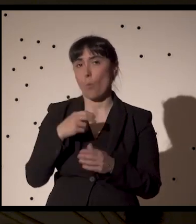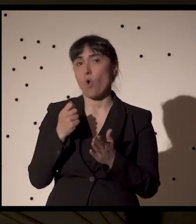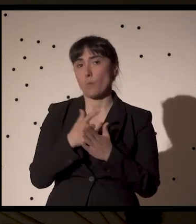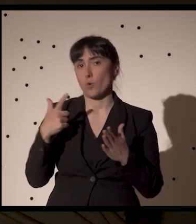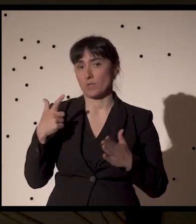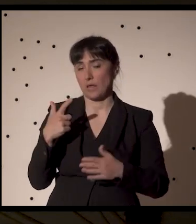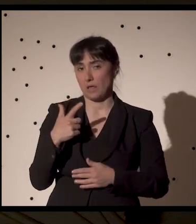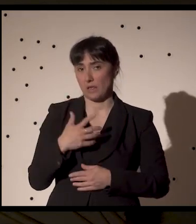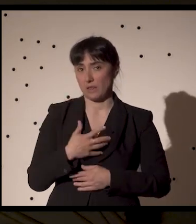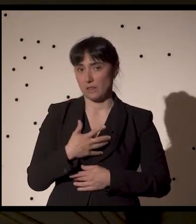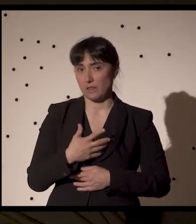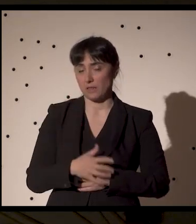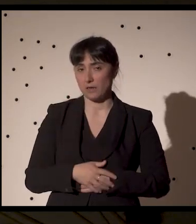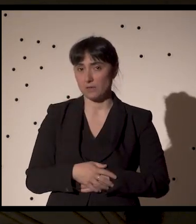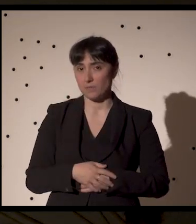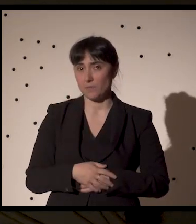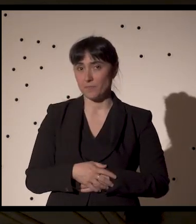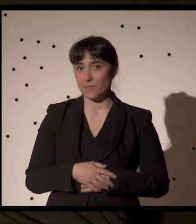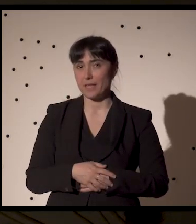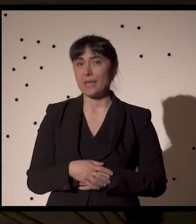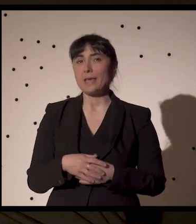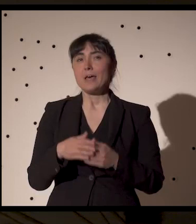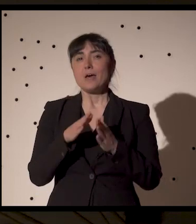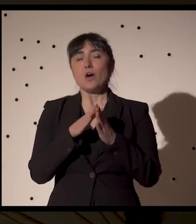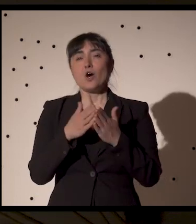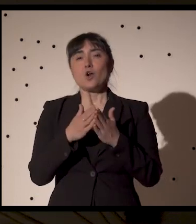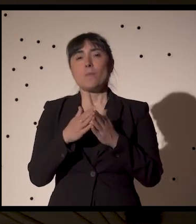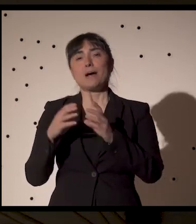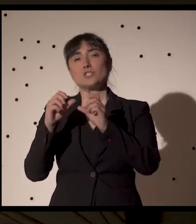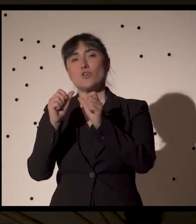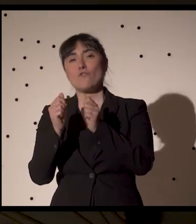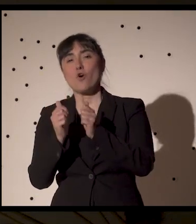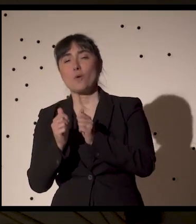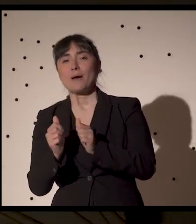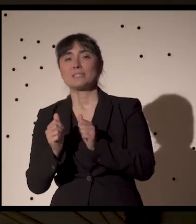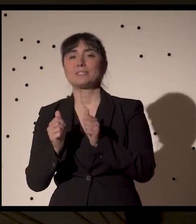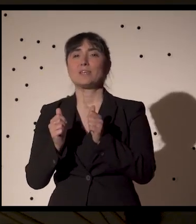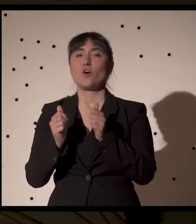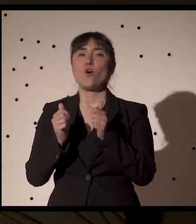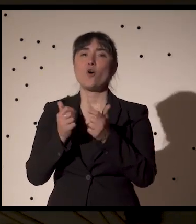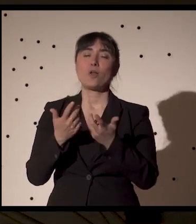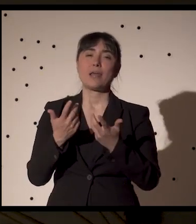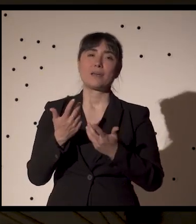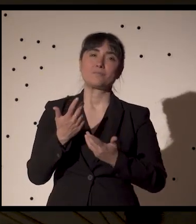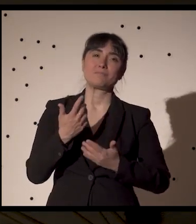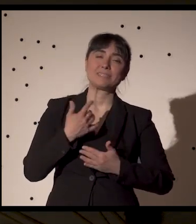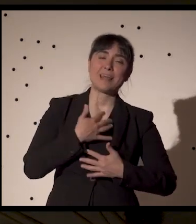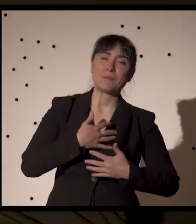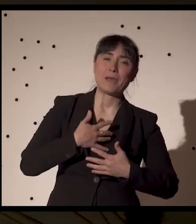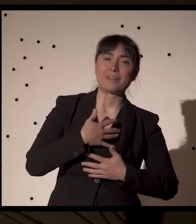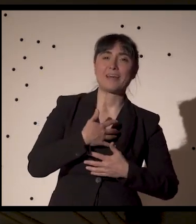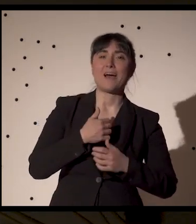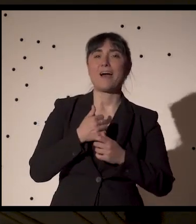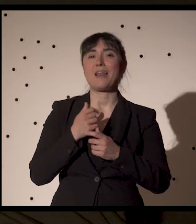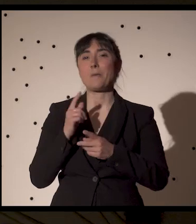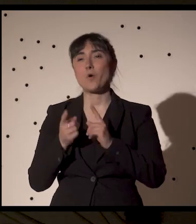una sorta di Romanzo di formazione incrociata ad un tempo sentimentale politica che trae